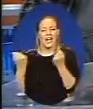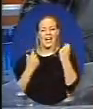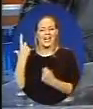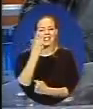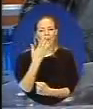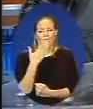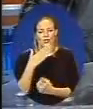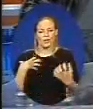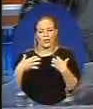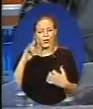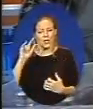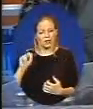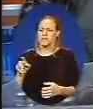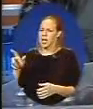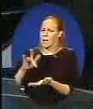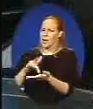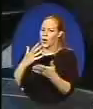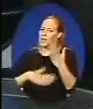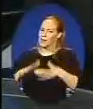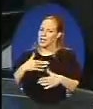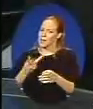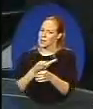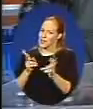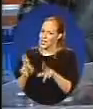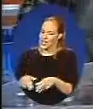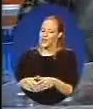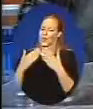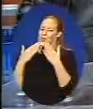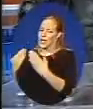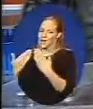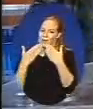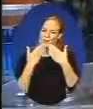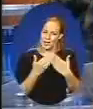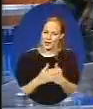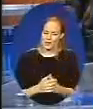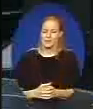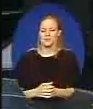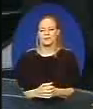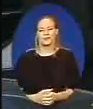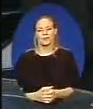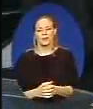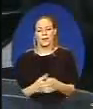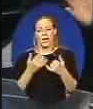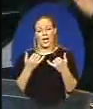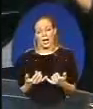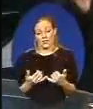גם נחמד, יש שם בתי קפה. אריה צ'רנר ורוני נוניו, תודה רבה לכם. תודה רבה. ביי. עכשיו, אני לא אדבר הרבה.